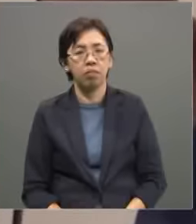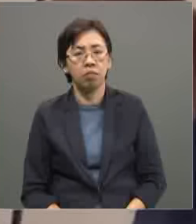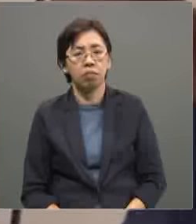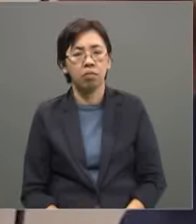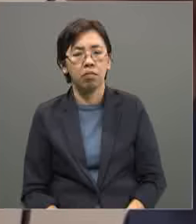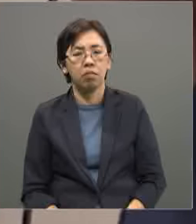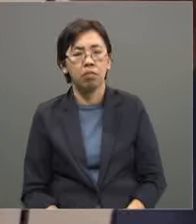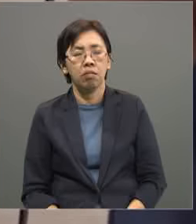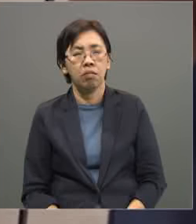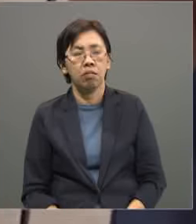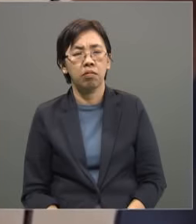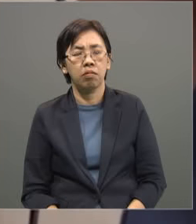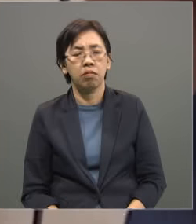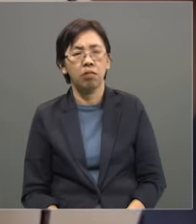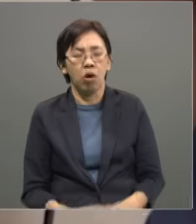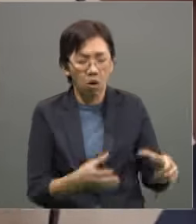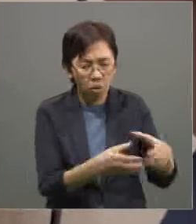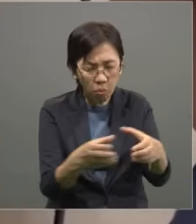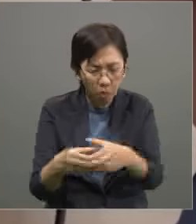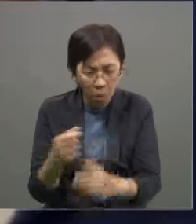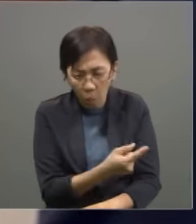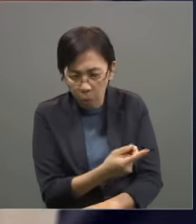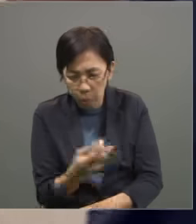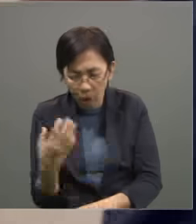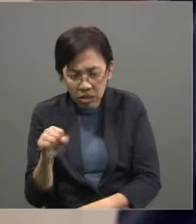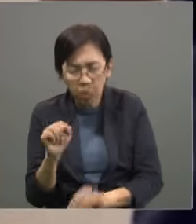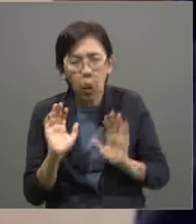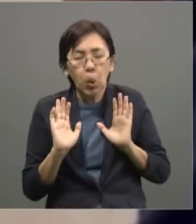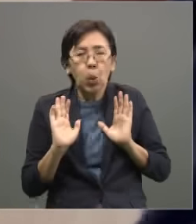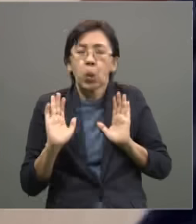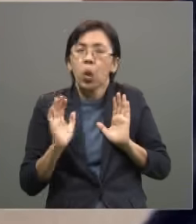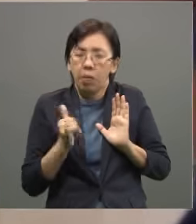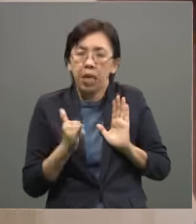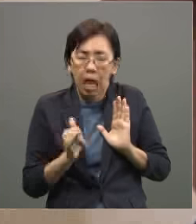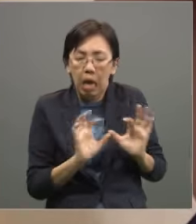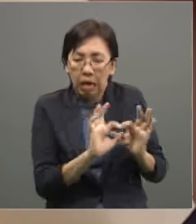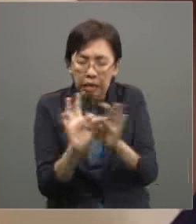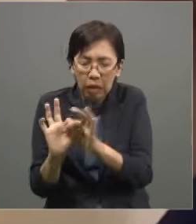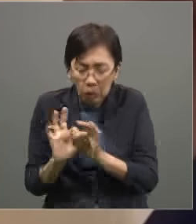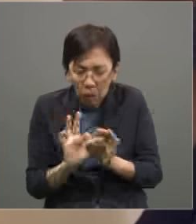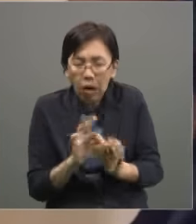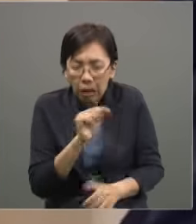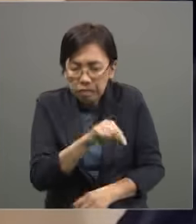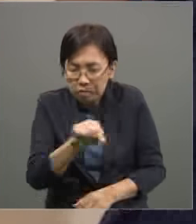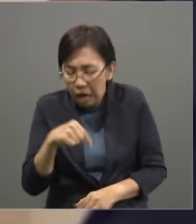จำนวนวงแล้วก็ค่อนข้างน่ากลัวเลยทีเดียวนะครับว่าน่าจะเกี่ยวข้องกับอีกหลายคนเลยทีเดียวครับ ครับ